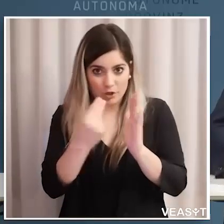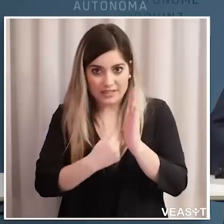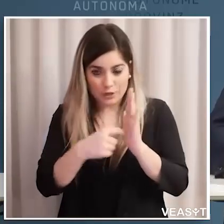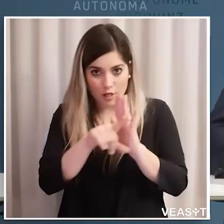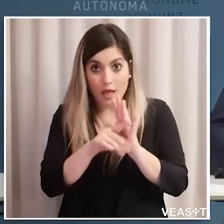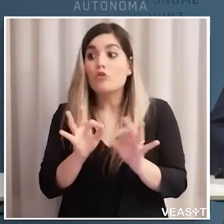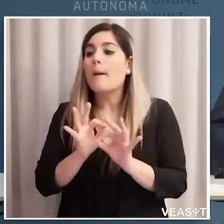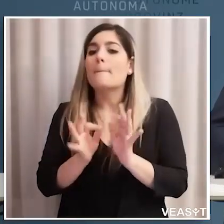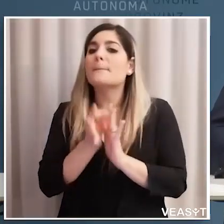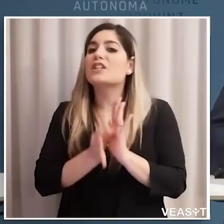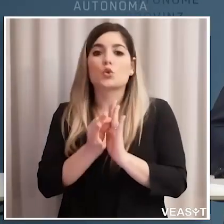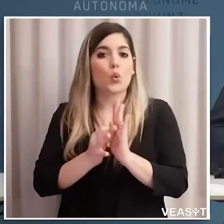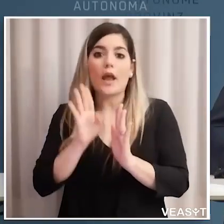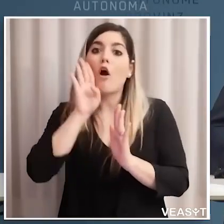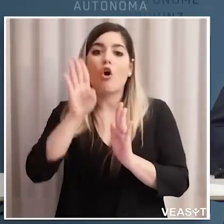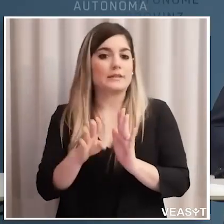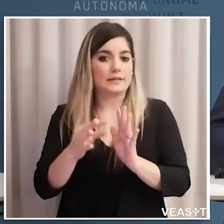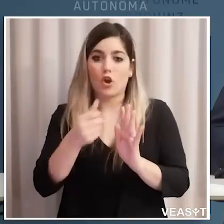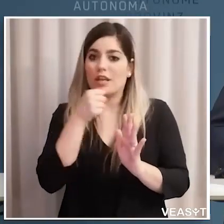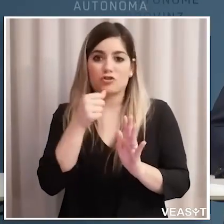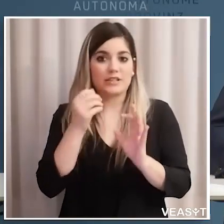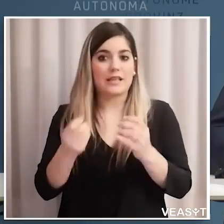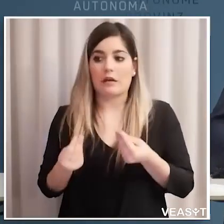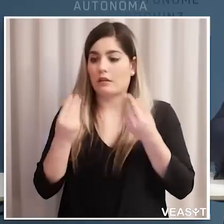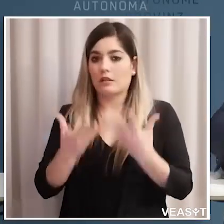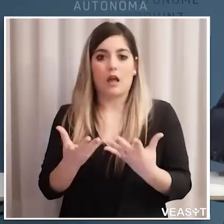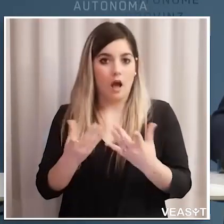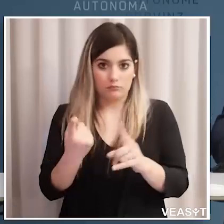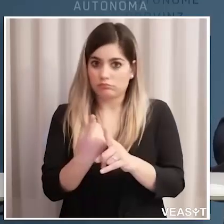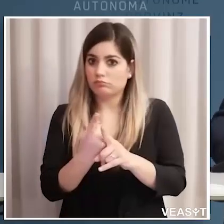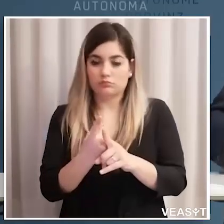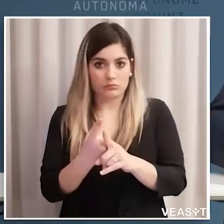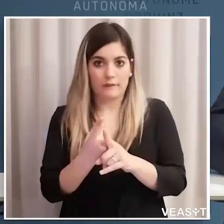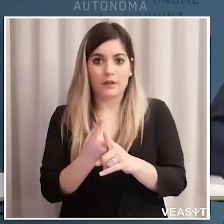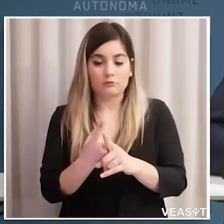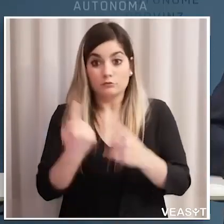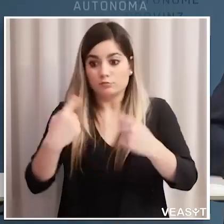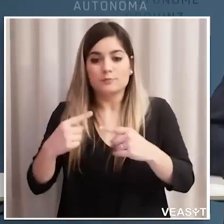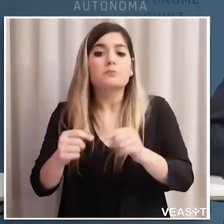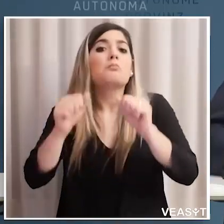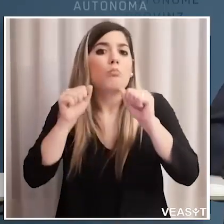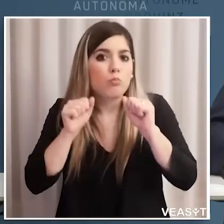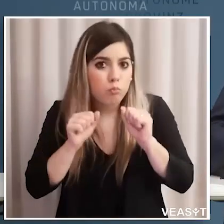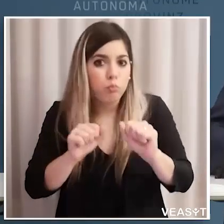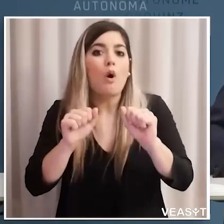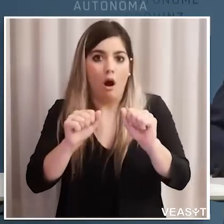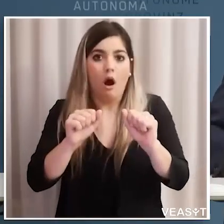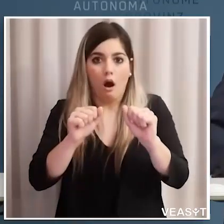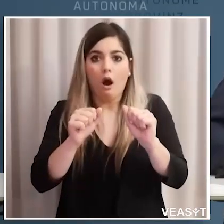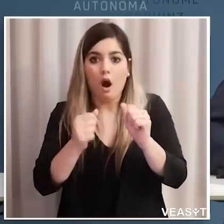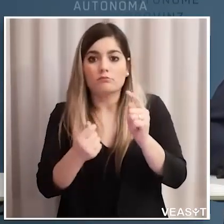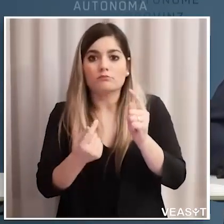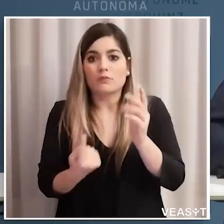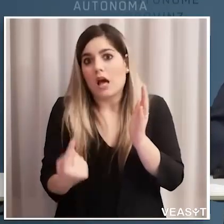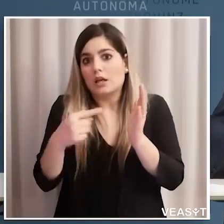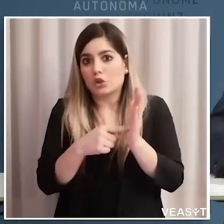legge, le misure che loro considerano necessarie, che possono essere anche misure che prevedono poi il ritorno allo